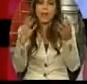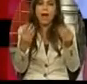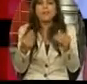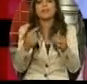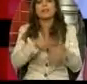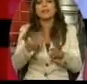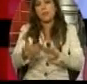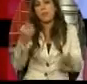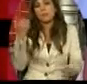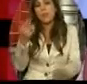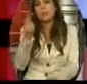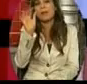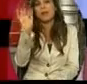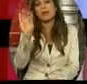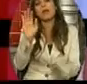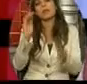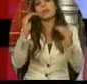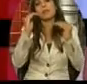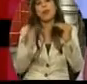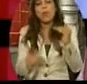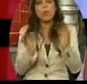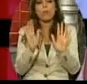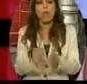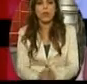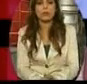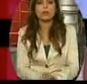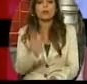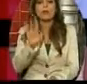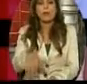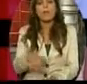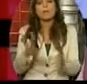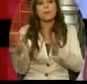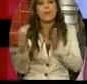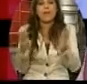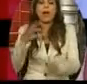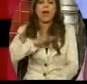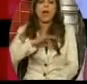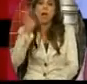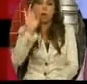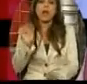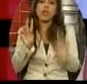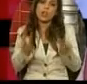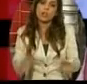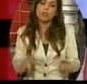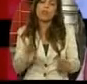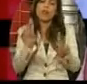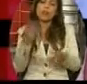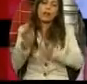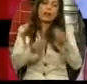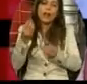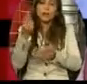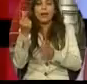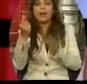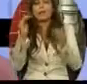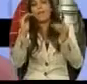הזמן, הוא הרבה יותר נמוך. יש לו גם מרווח של עמלה. ואז יש לו יכולת אכן לשחק עם המחיר ולהוריד אותו. אז